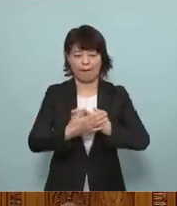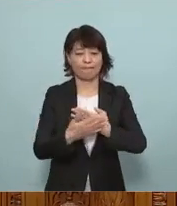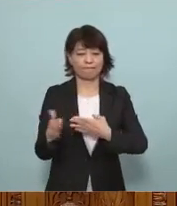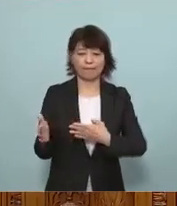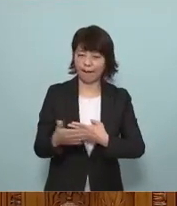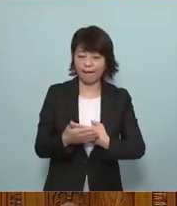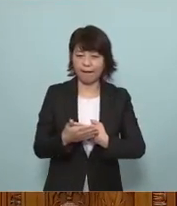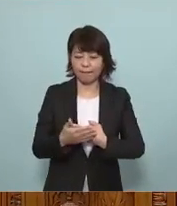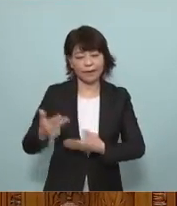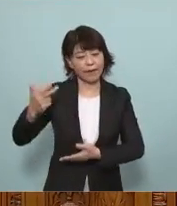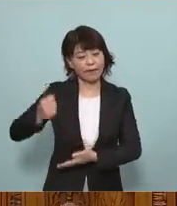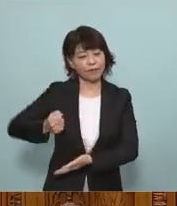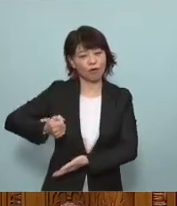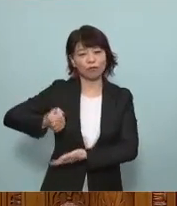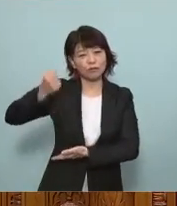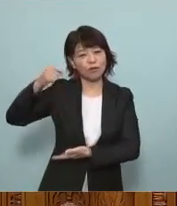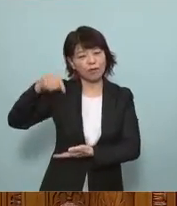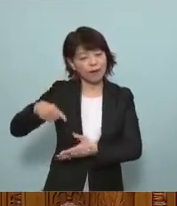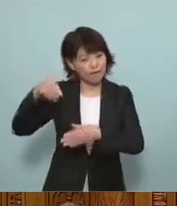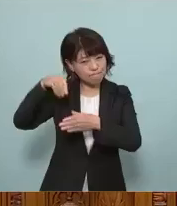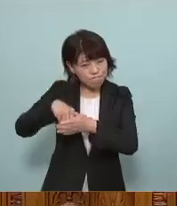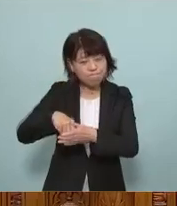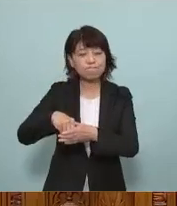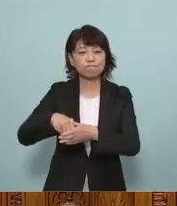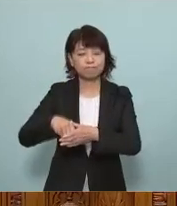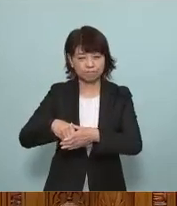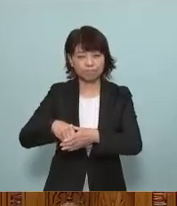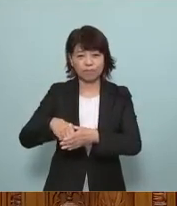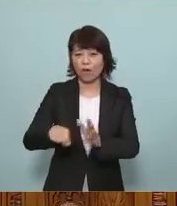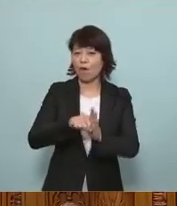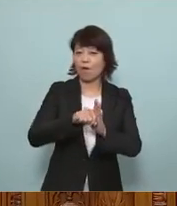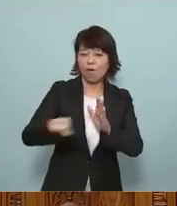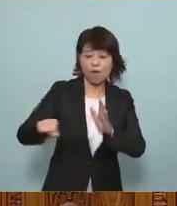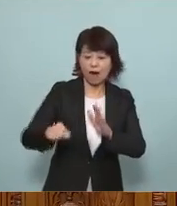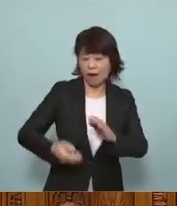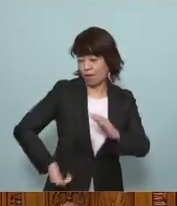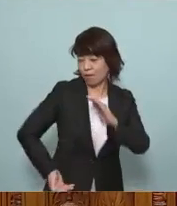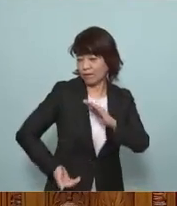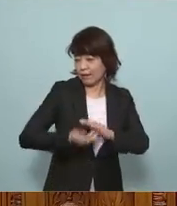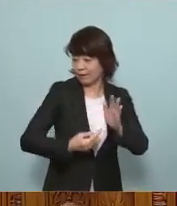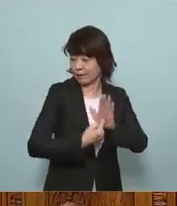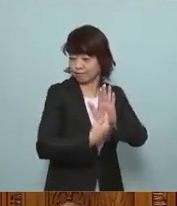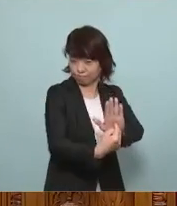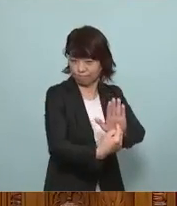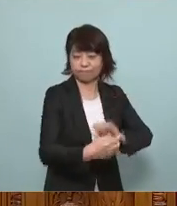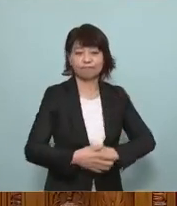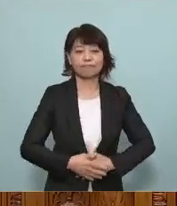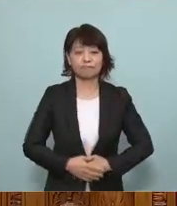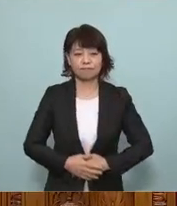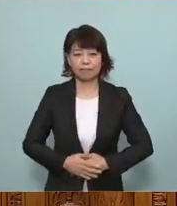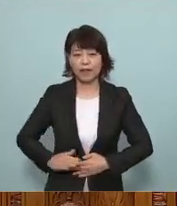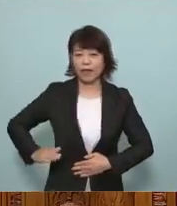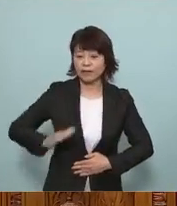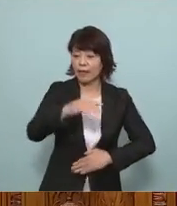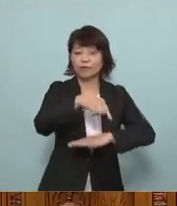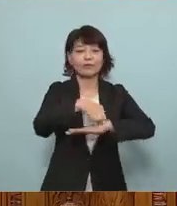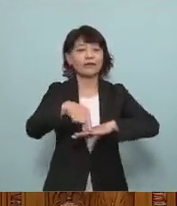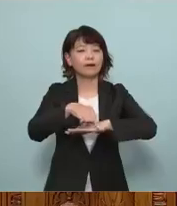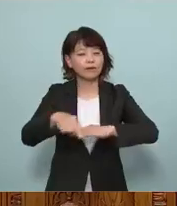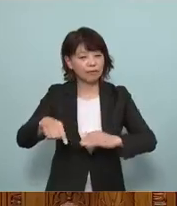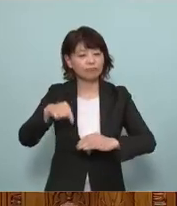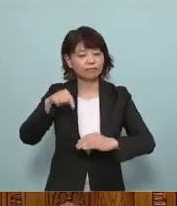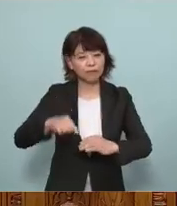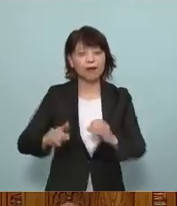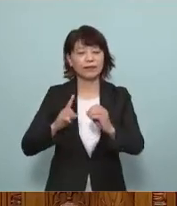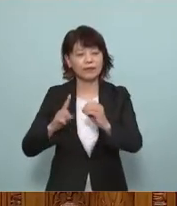の中に埋め込み、資本主義がもたらす便益を最大化していきます。成長戦略では、デジタル、